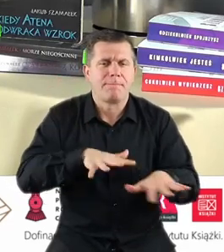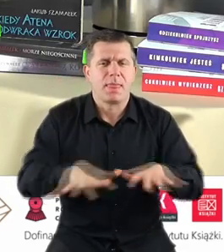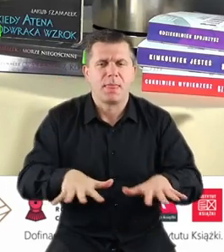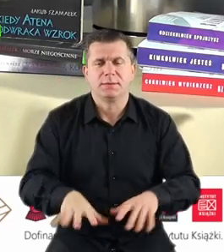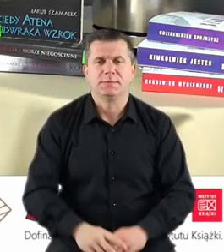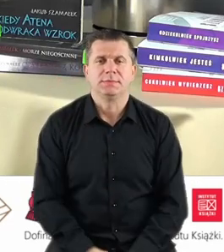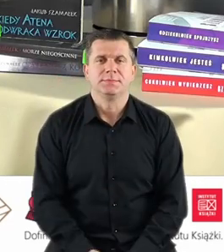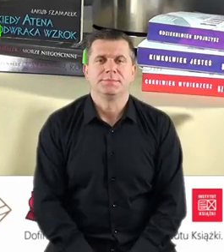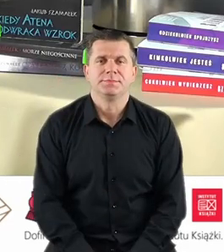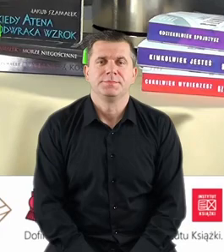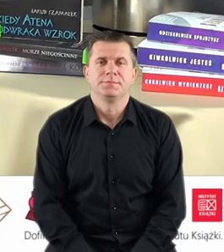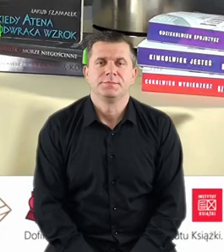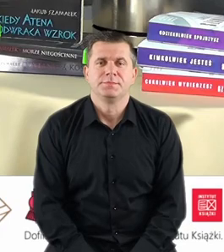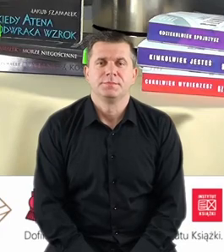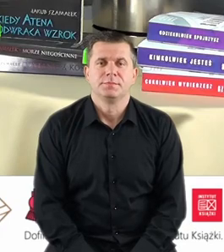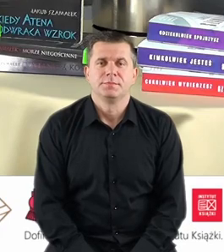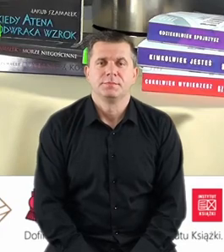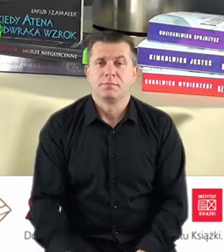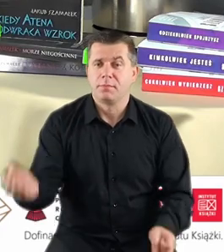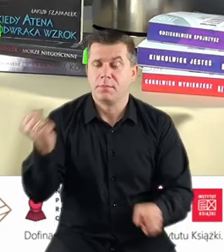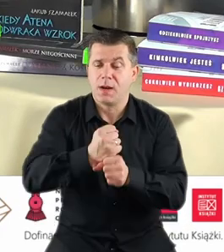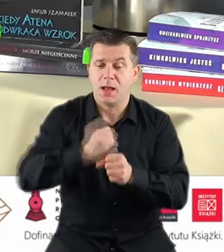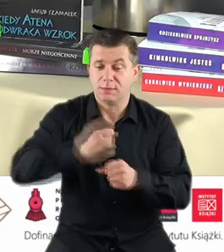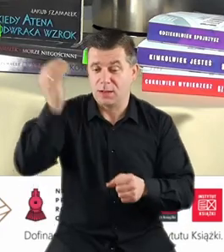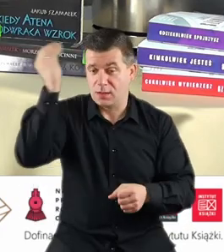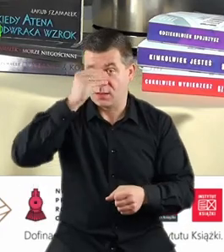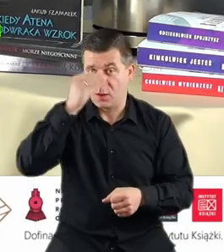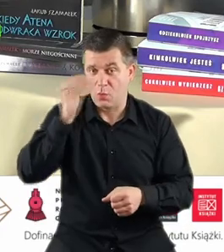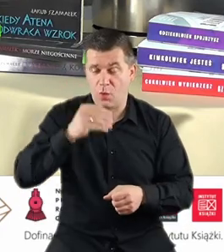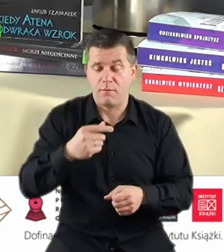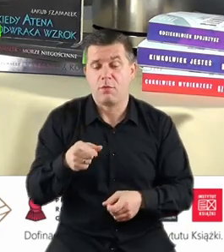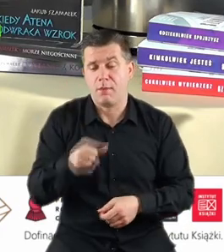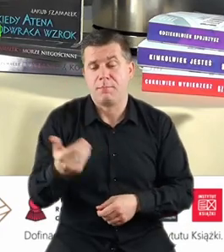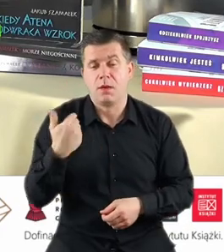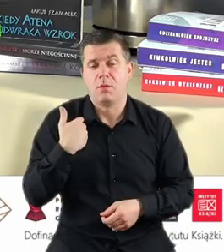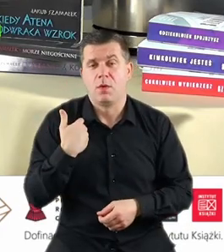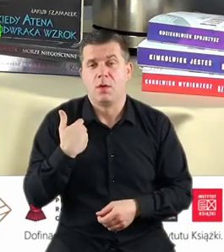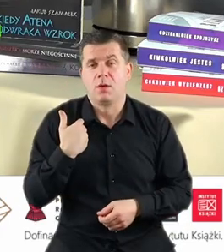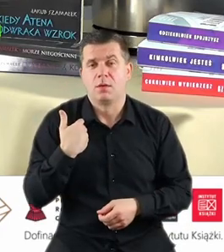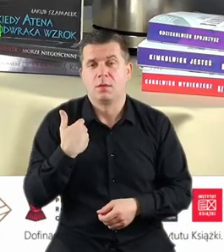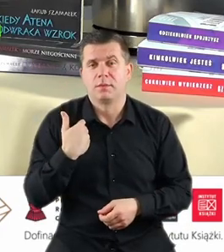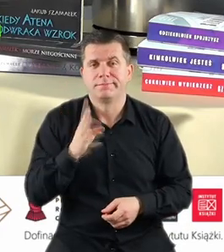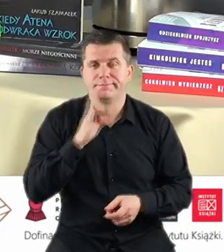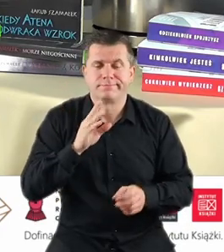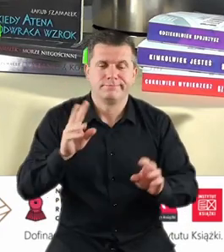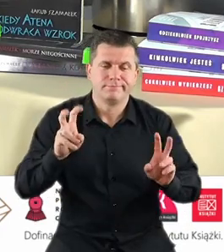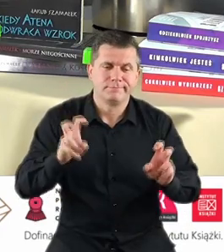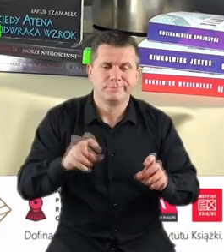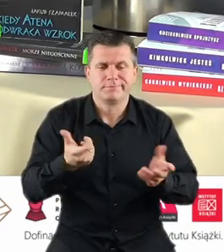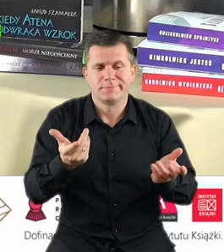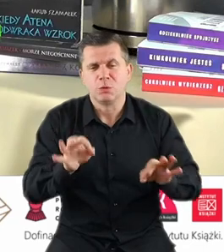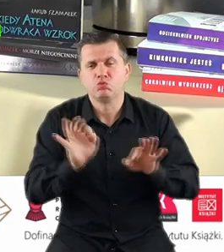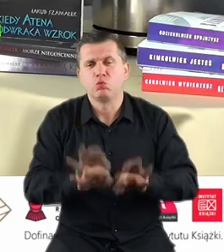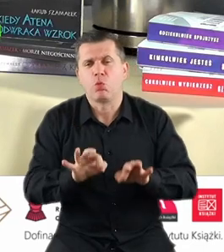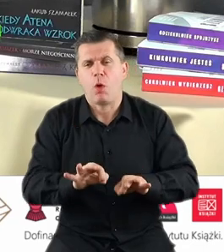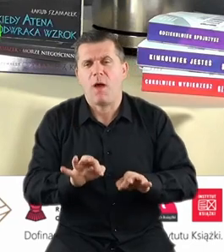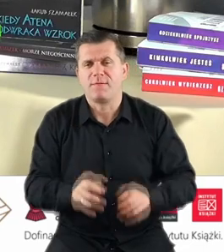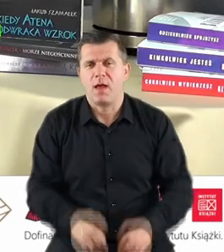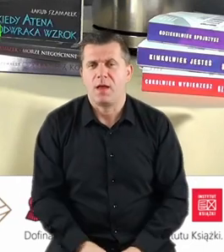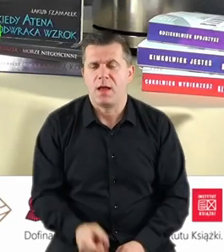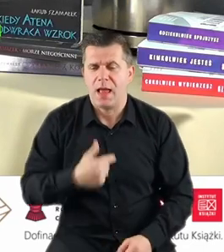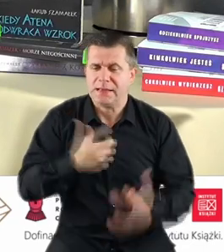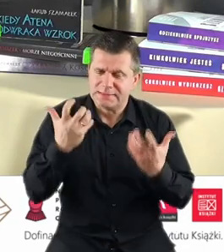miejsce. No i w pracy naukowej znowuż było takie surowe siłą rzeczy, a ja chciałem